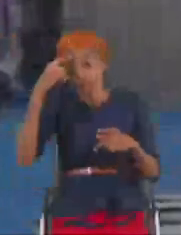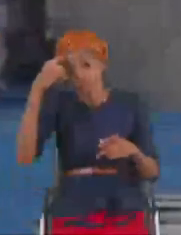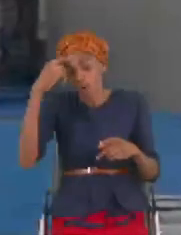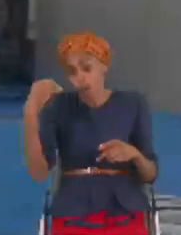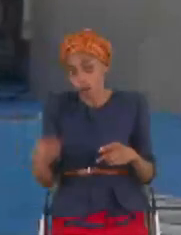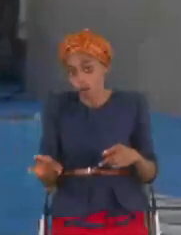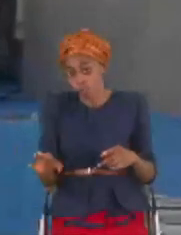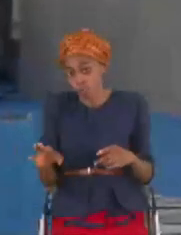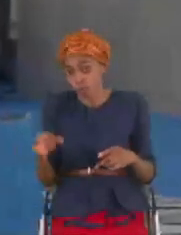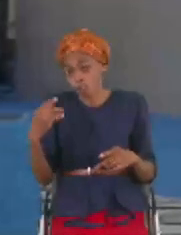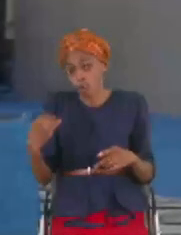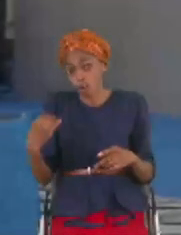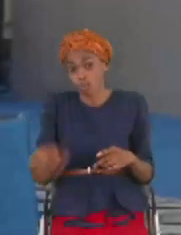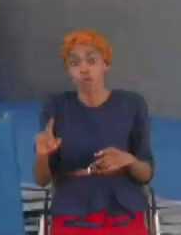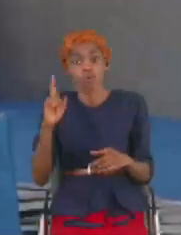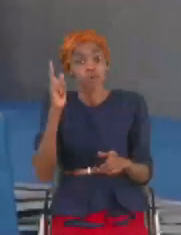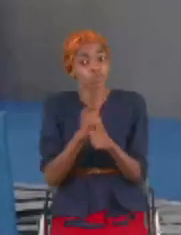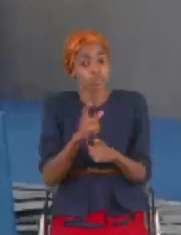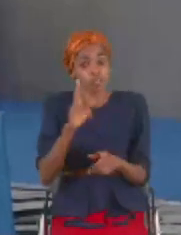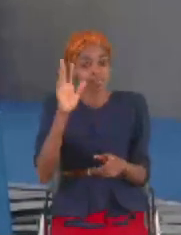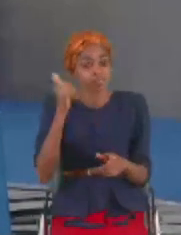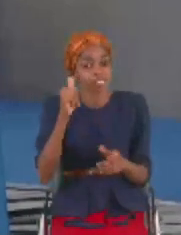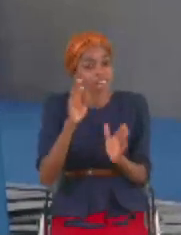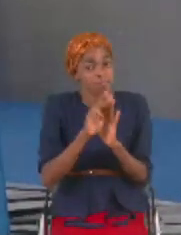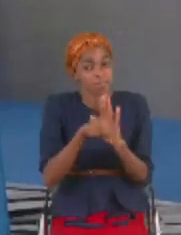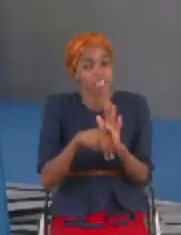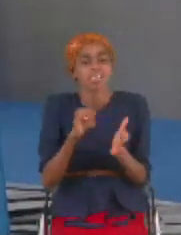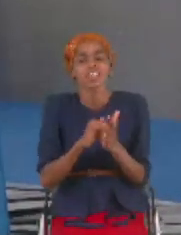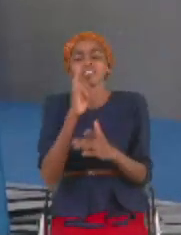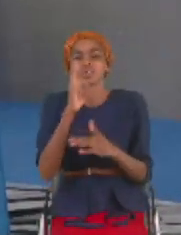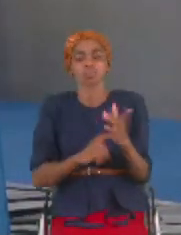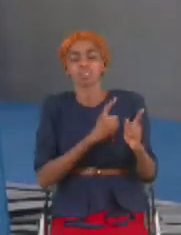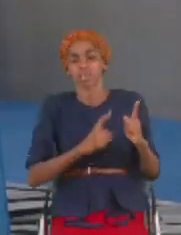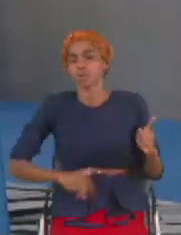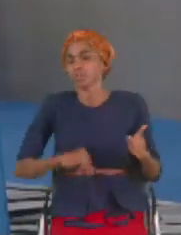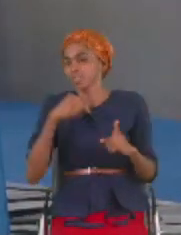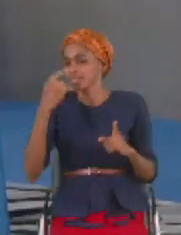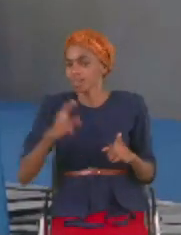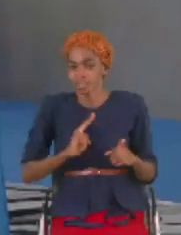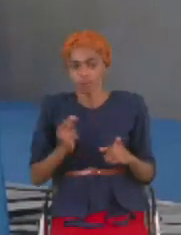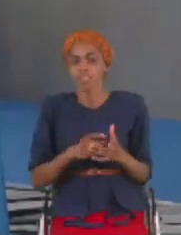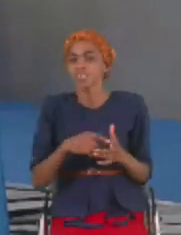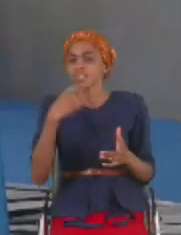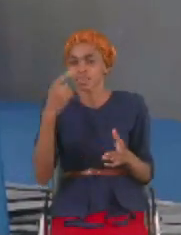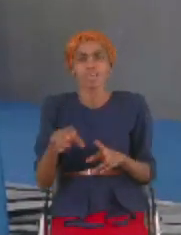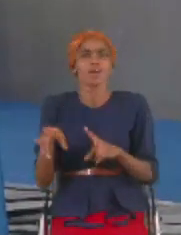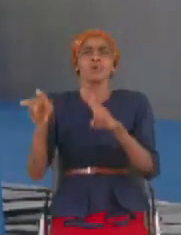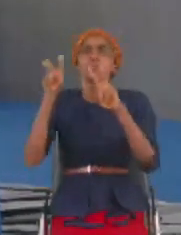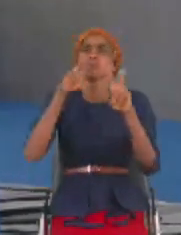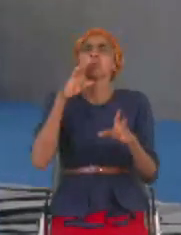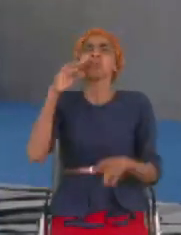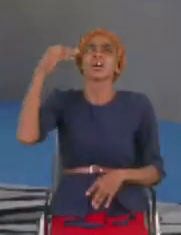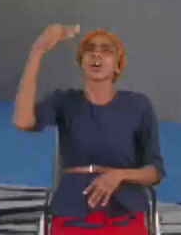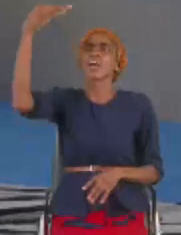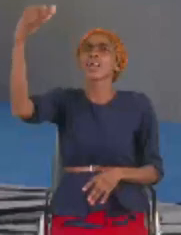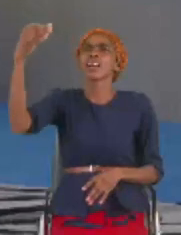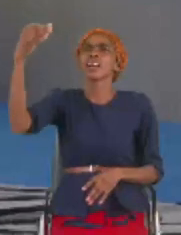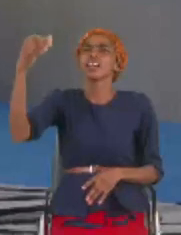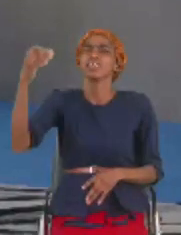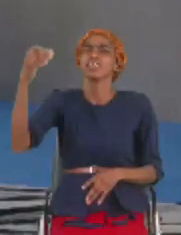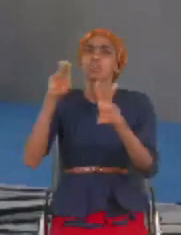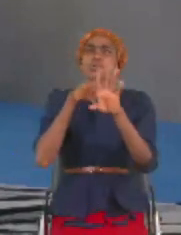duré dix minutes et c'est ce que le saga nous appellent à fait et dit regardez vos toi regarde